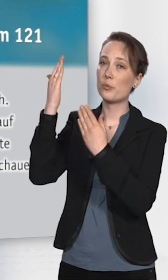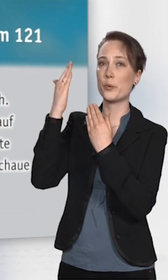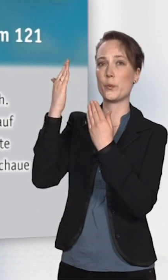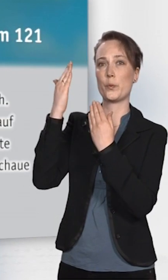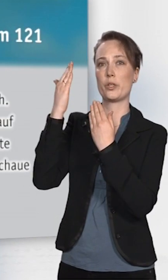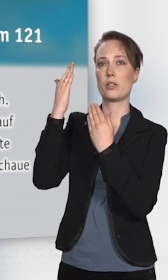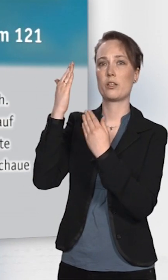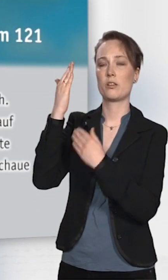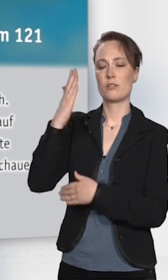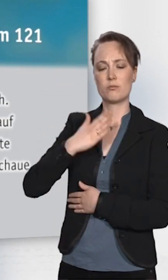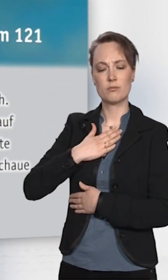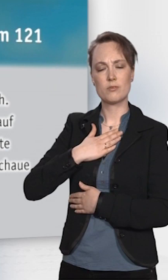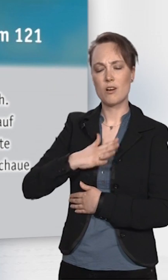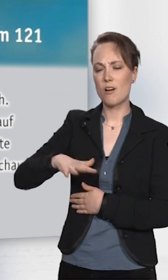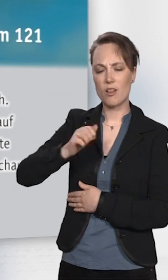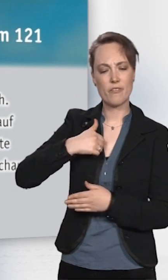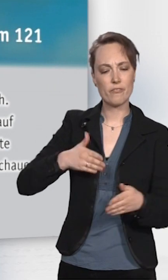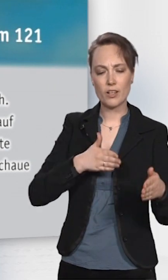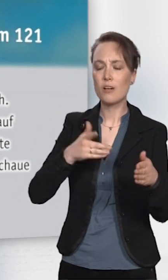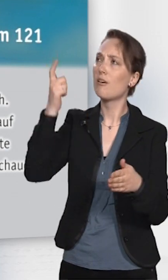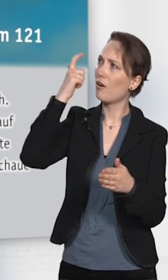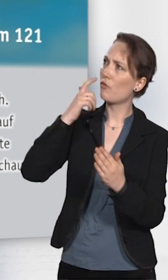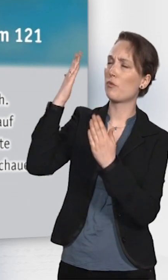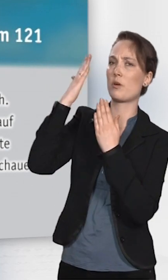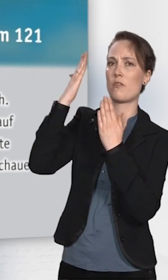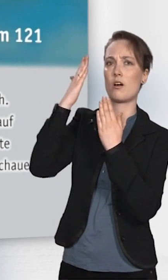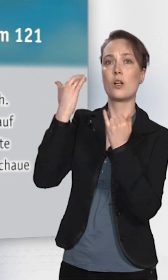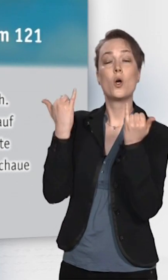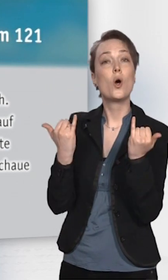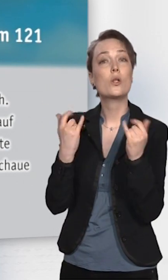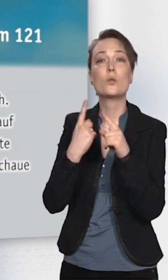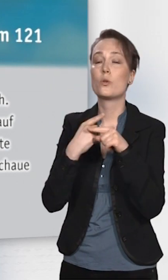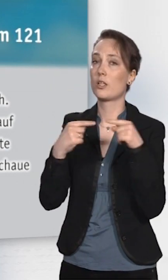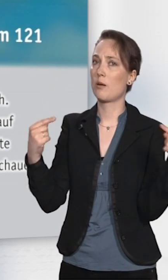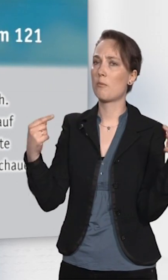Er behütet mich auf allen Wegen, heute und immer. Ich schaue